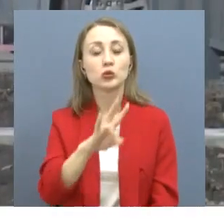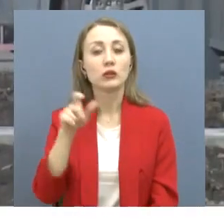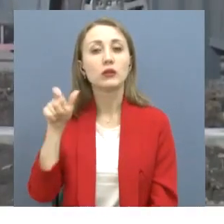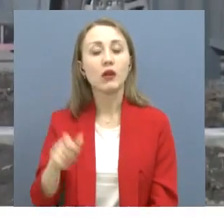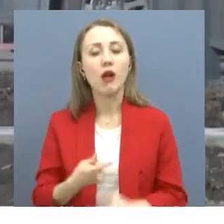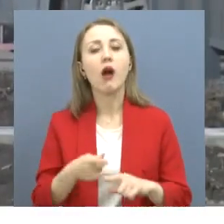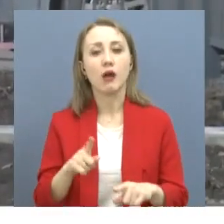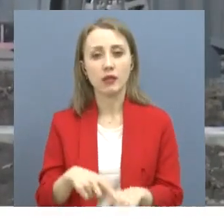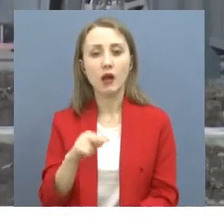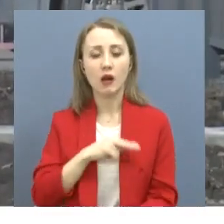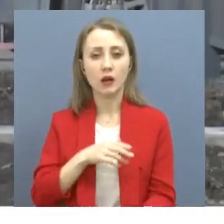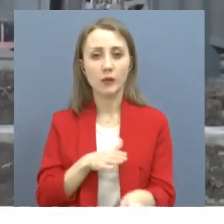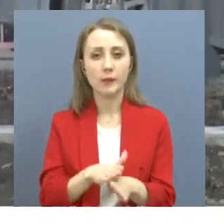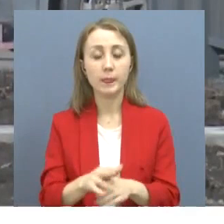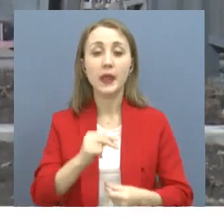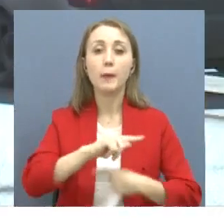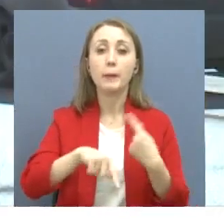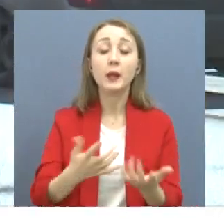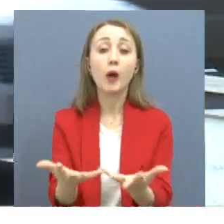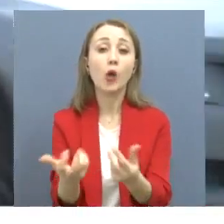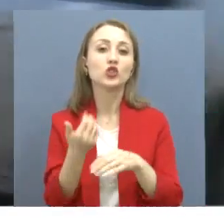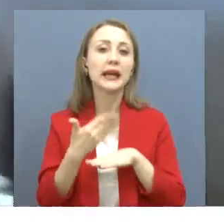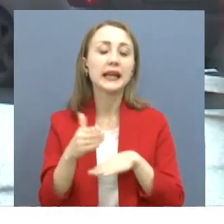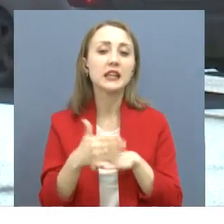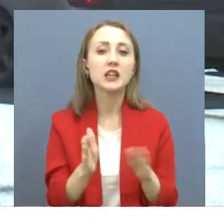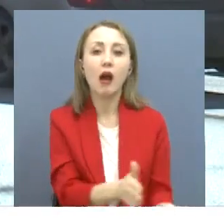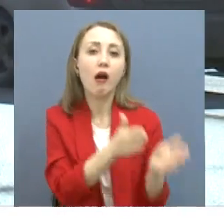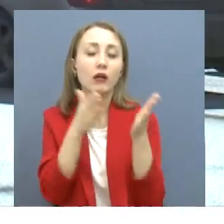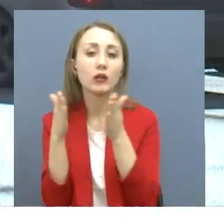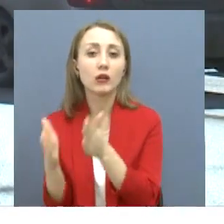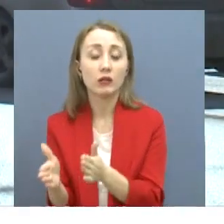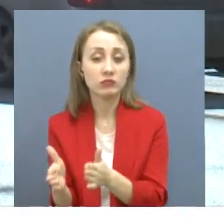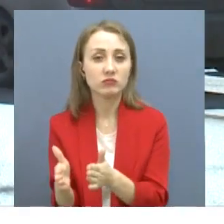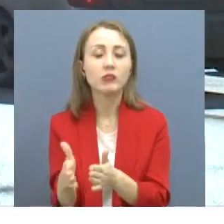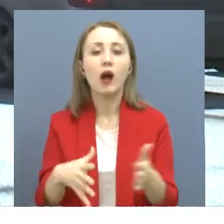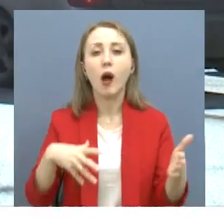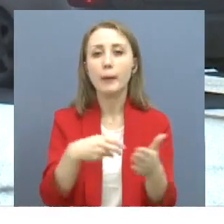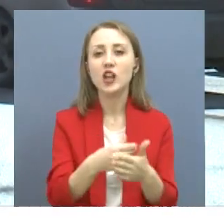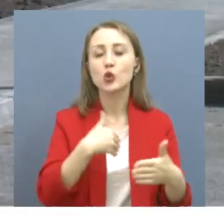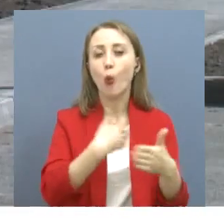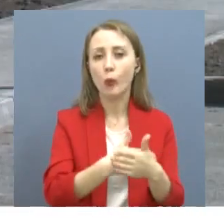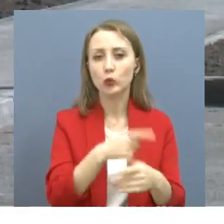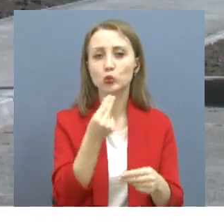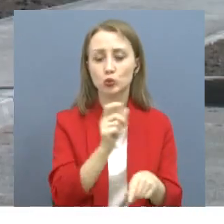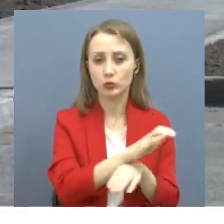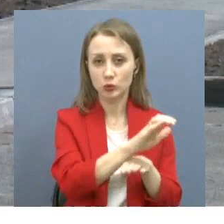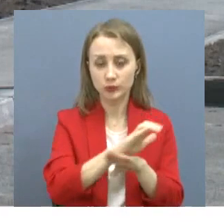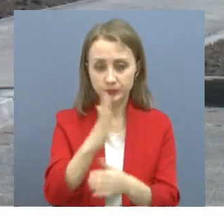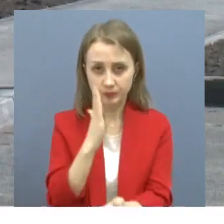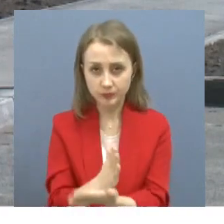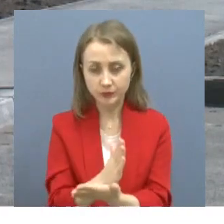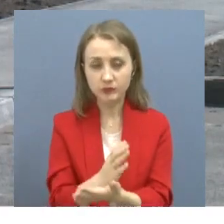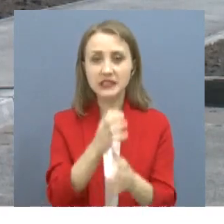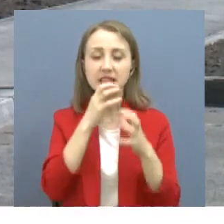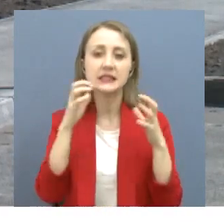действительно работает. Бизнес получил отсрочки по кредитам, а рабочие отправлены в оплачиваемые отпуска. Дистанционный график позволяет сохранить